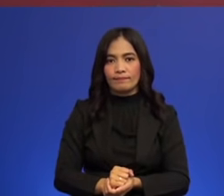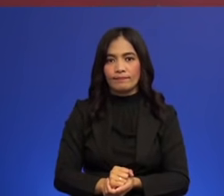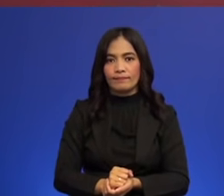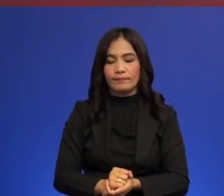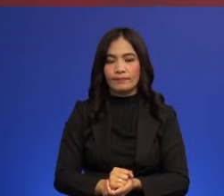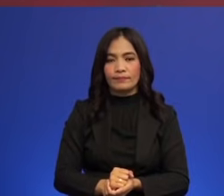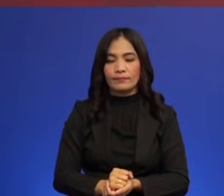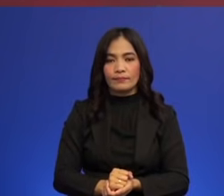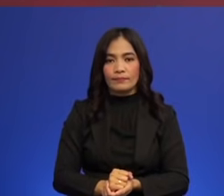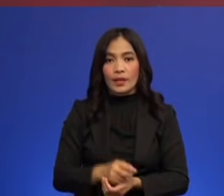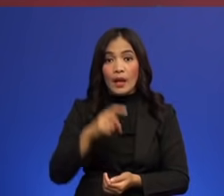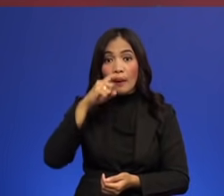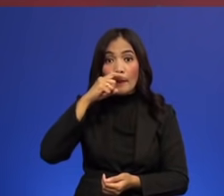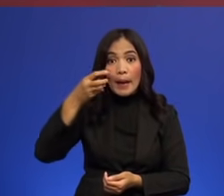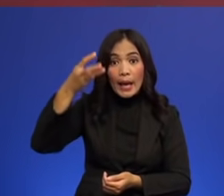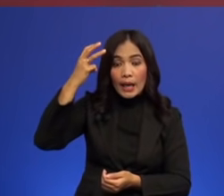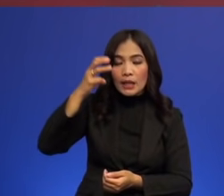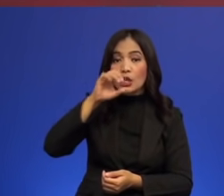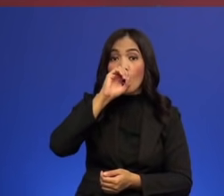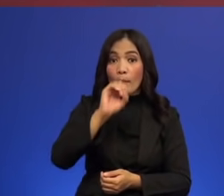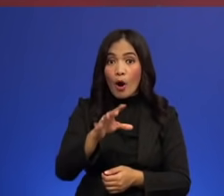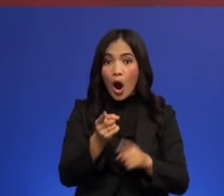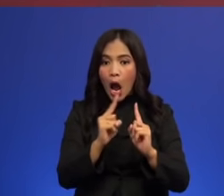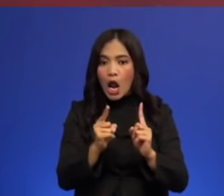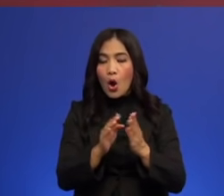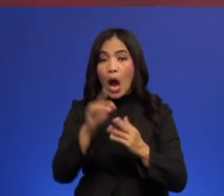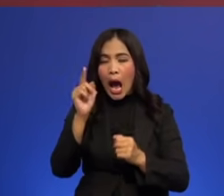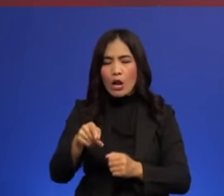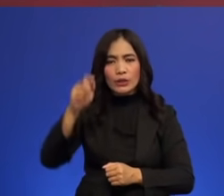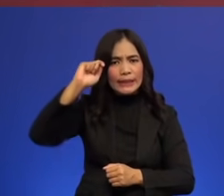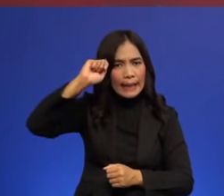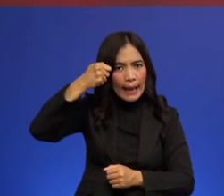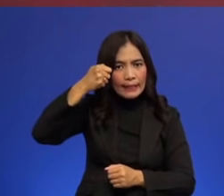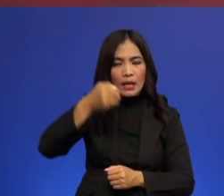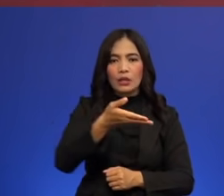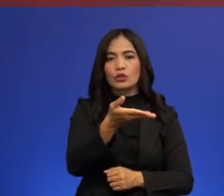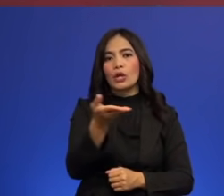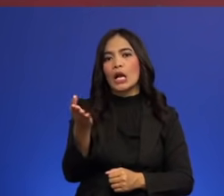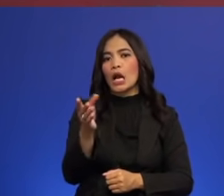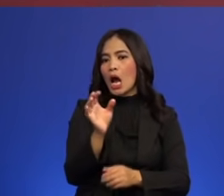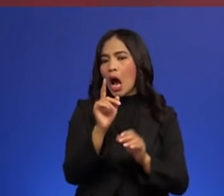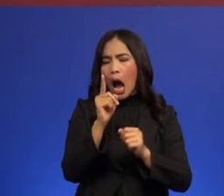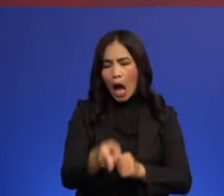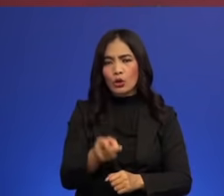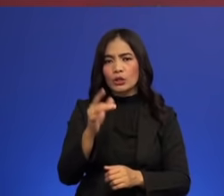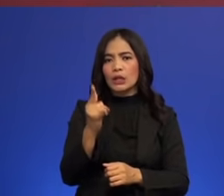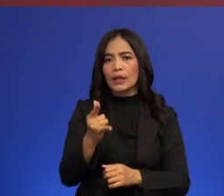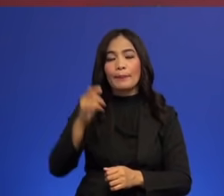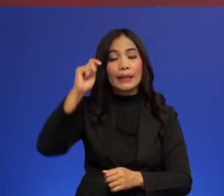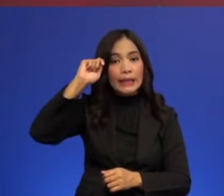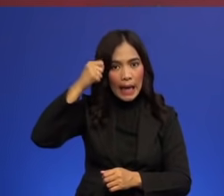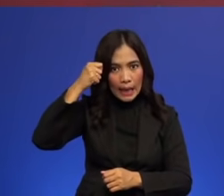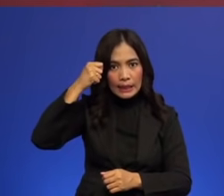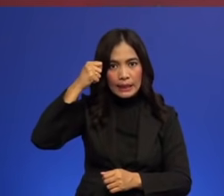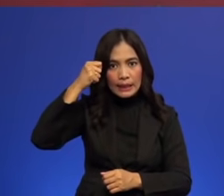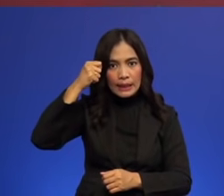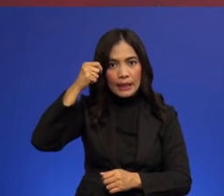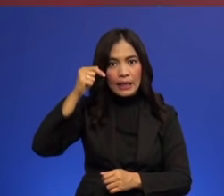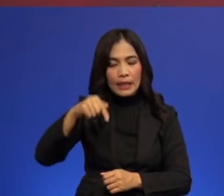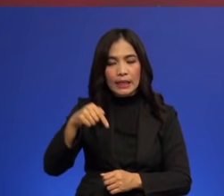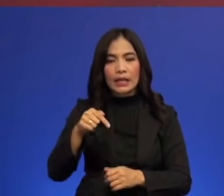Nah, saya mengingatkan saudara, kiranya saudara masih bisa diingatkan